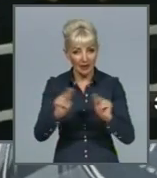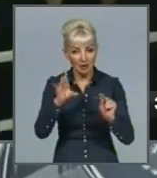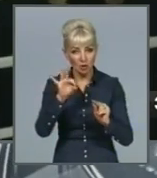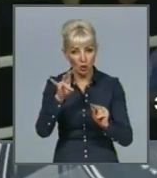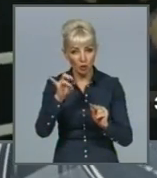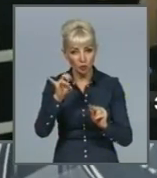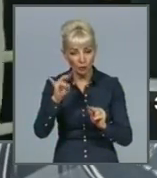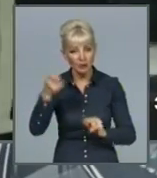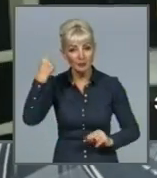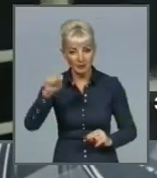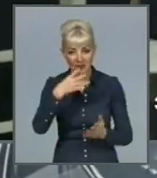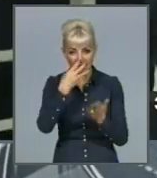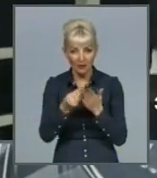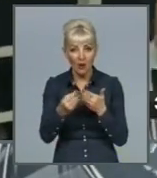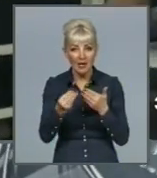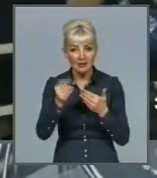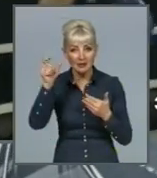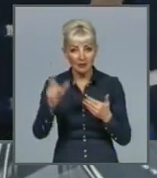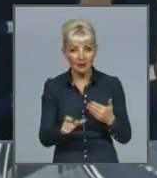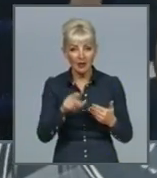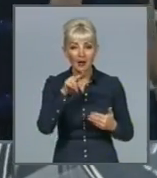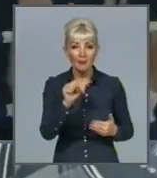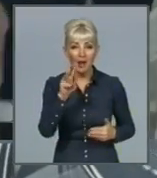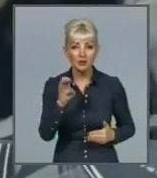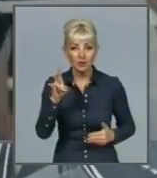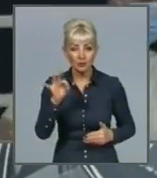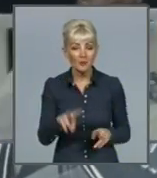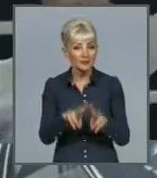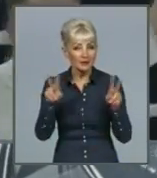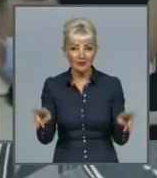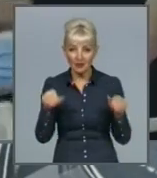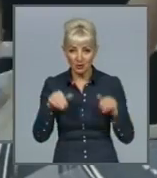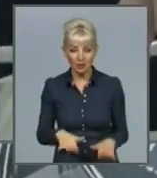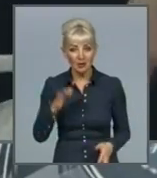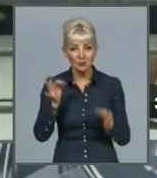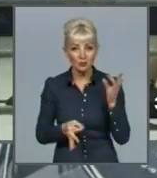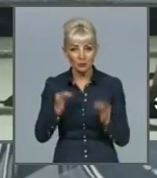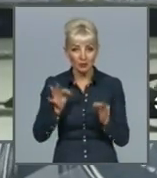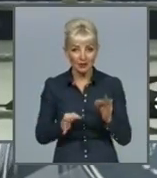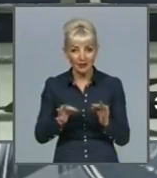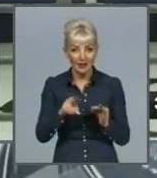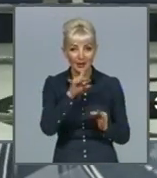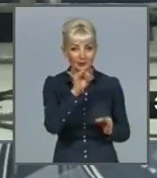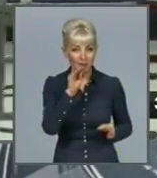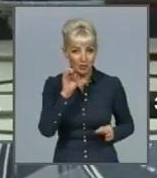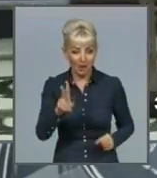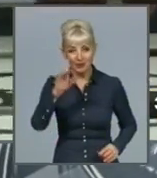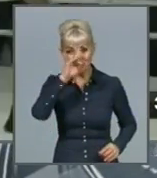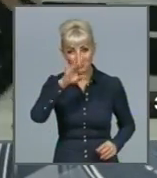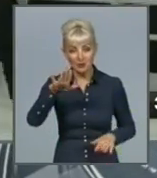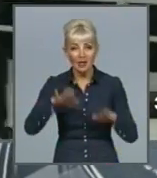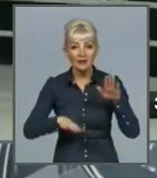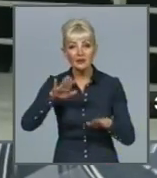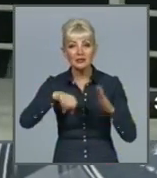своего земляка Дмитрия Пащенко единогласным решением судей. Дрижак – чемпион. В весе до 75